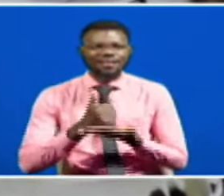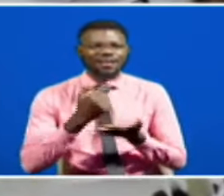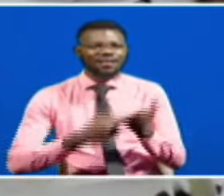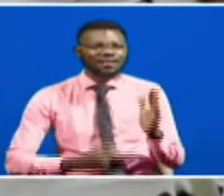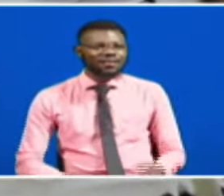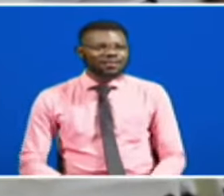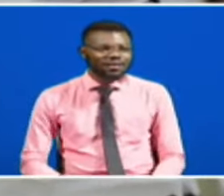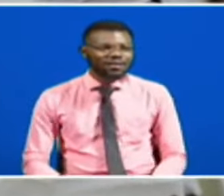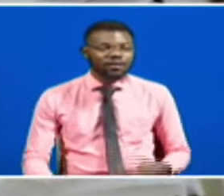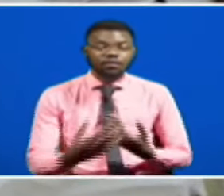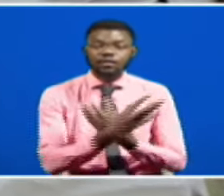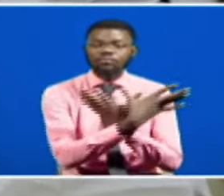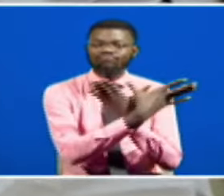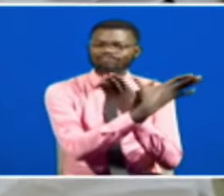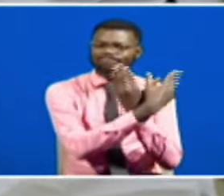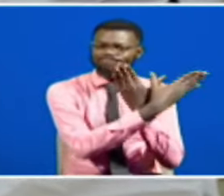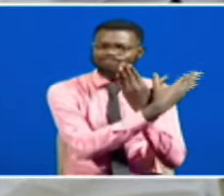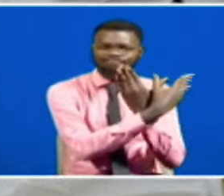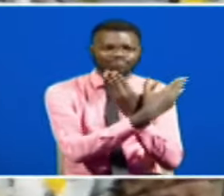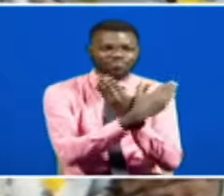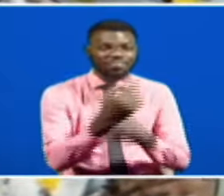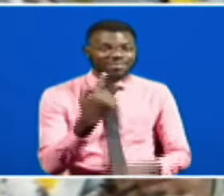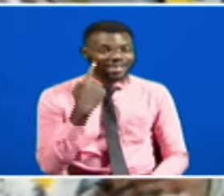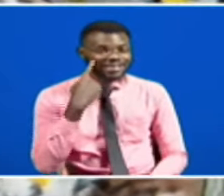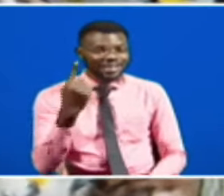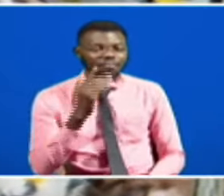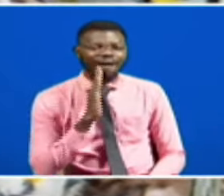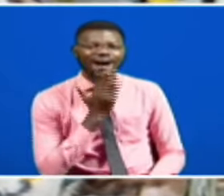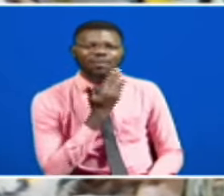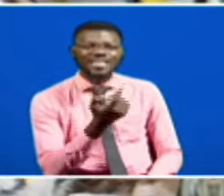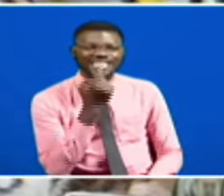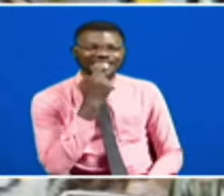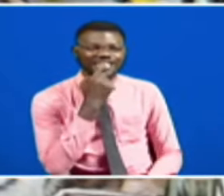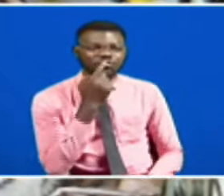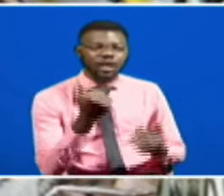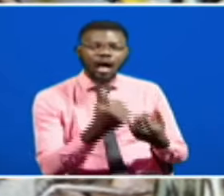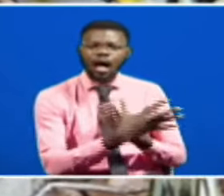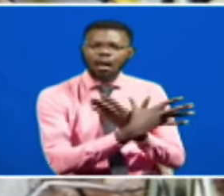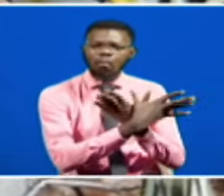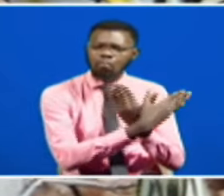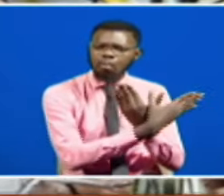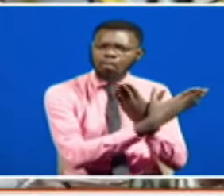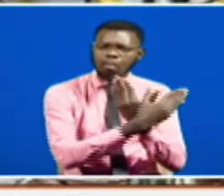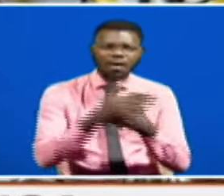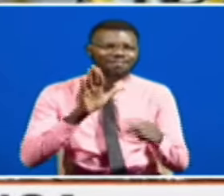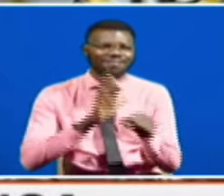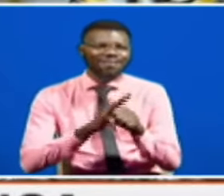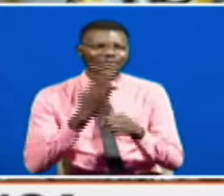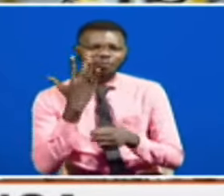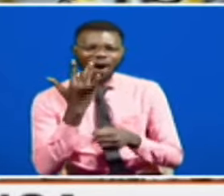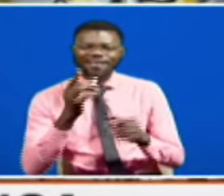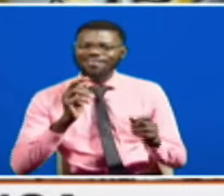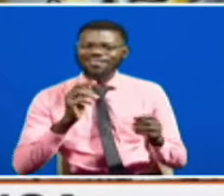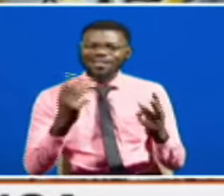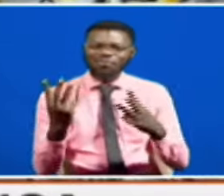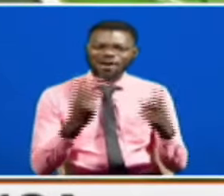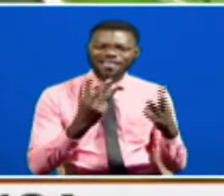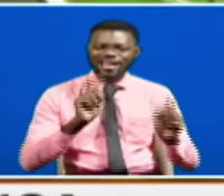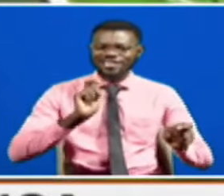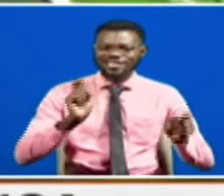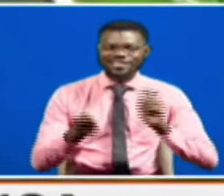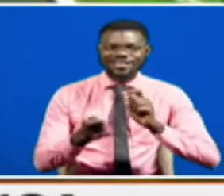Vipepeo ambao wameonekana wakati huu ni weupe pekee. Uhamiaji wa sasa umechangiwa pakubwa na mabadiliko ya hali ya anga.